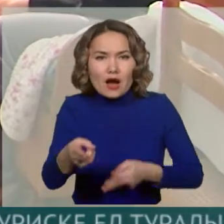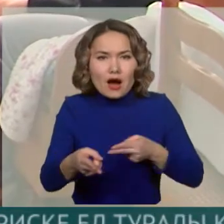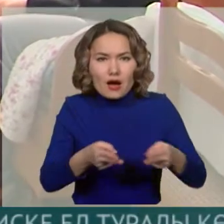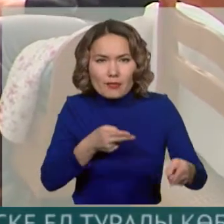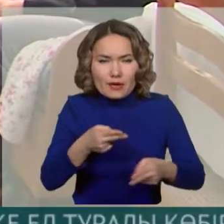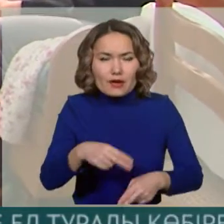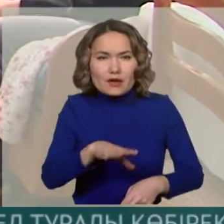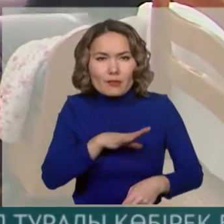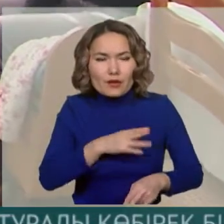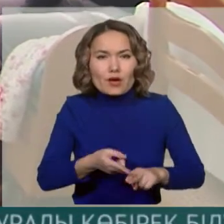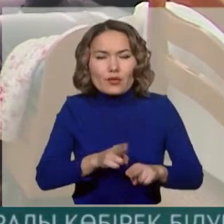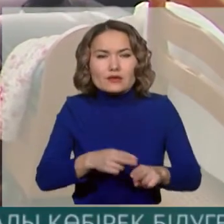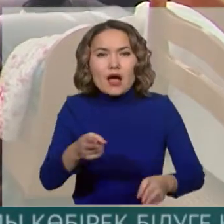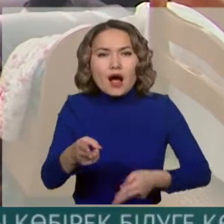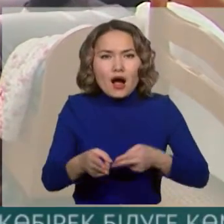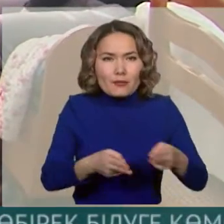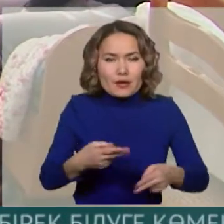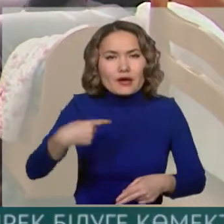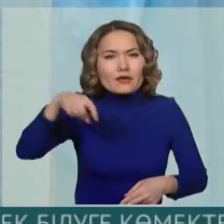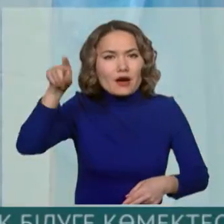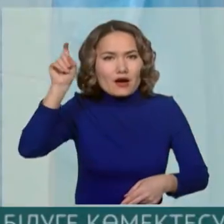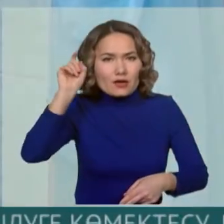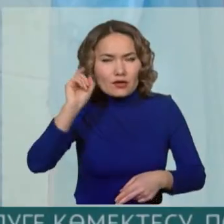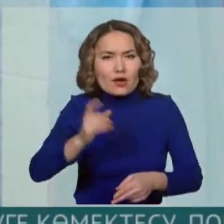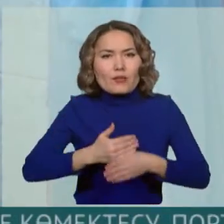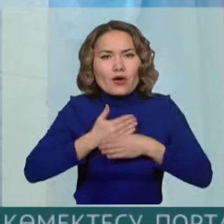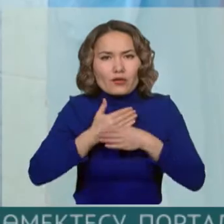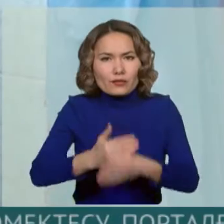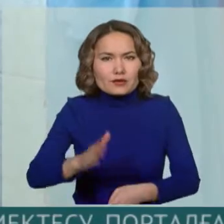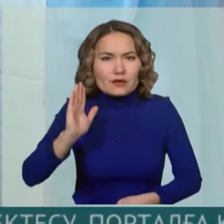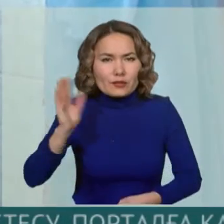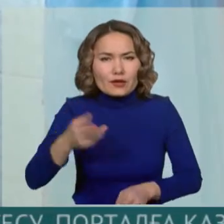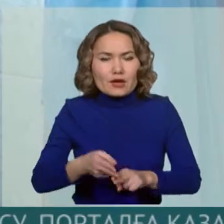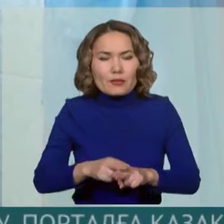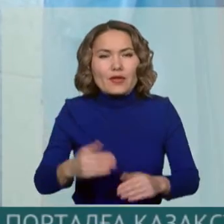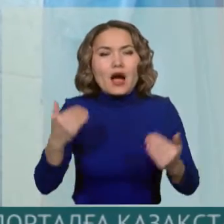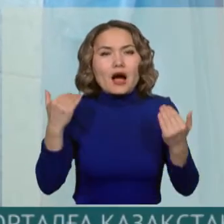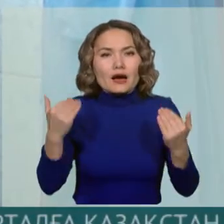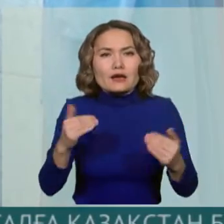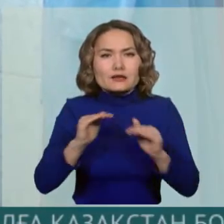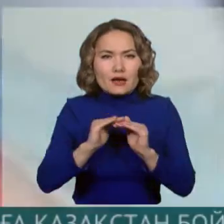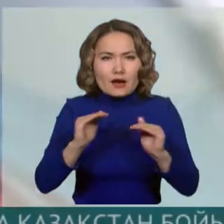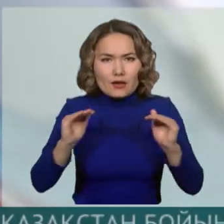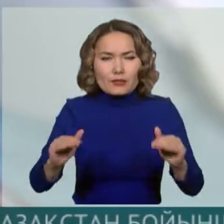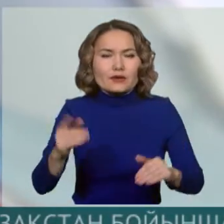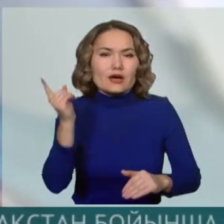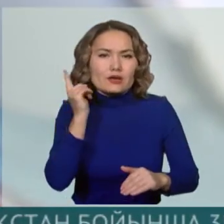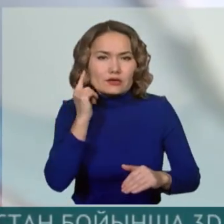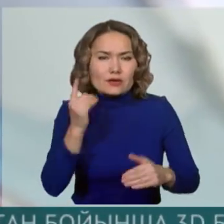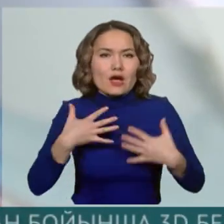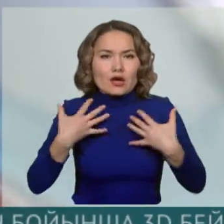есту аппараты баланың сәби кезінде орнатылса, соғұрлым нәтижелі болмақ. Себебі айналасын естіп өскен баланың тілі де ерте